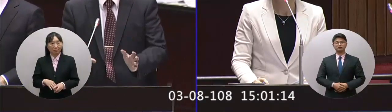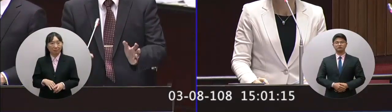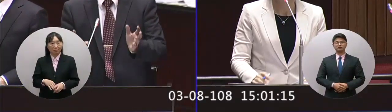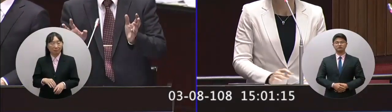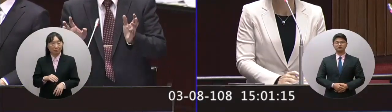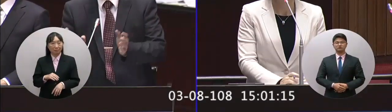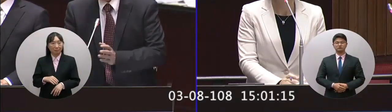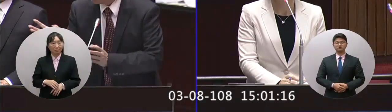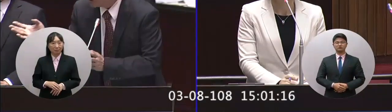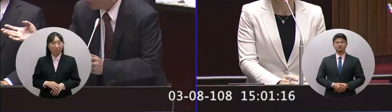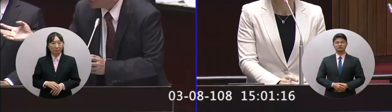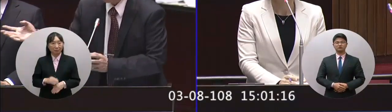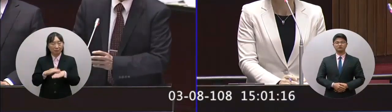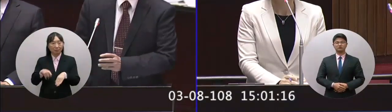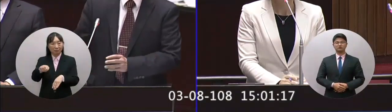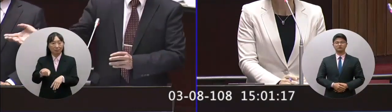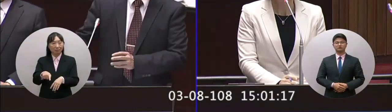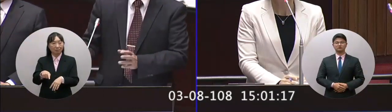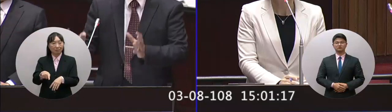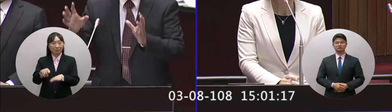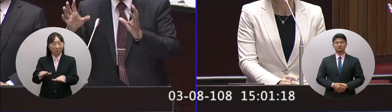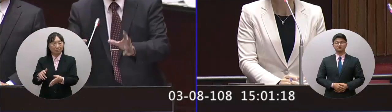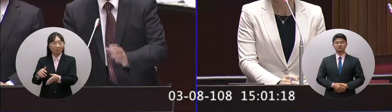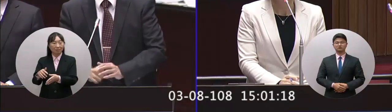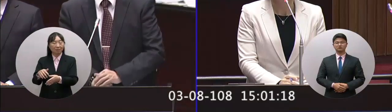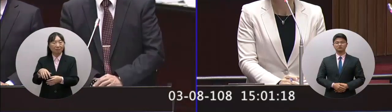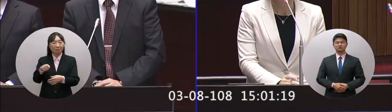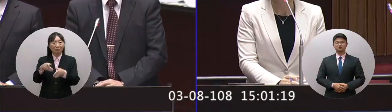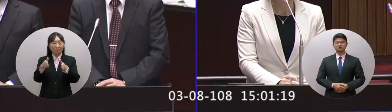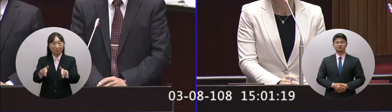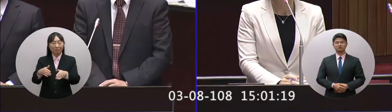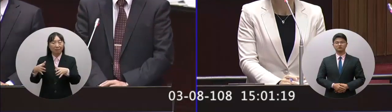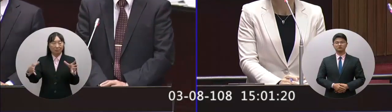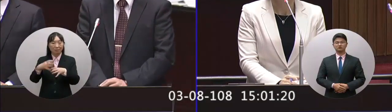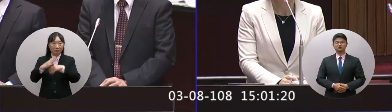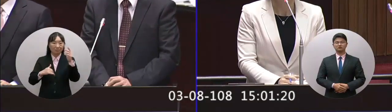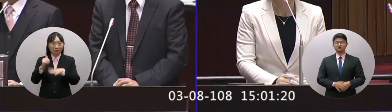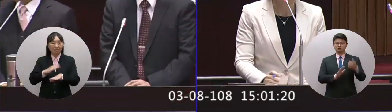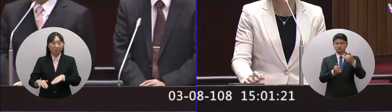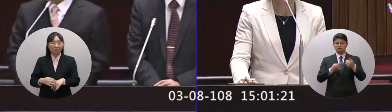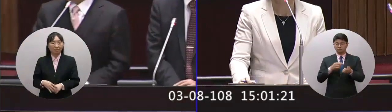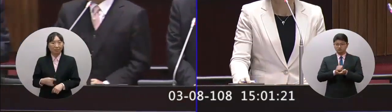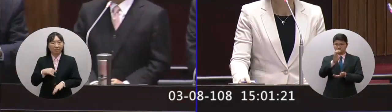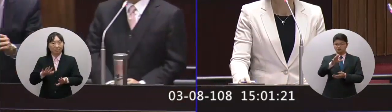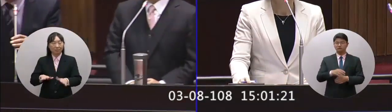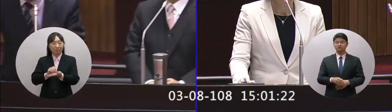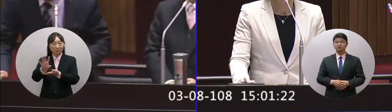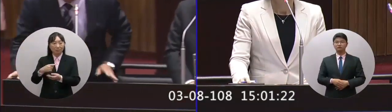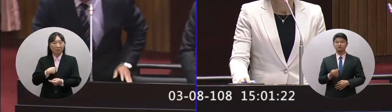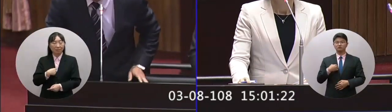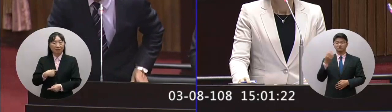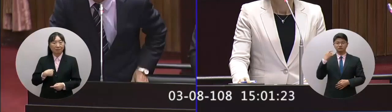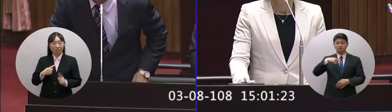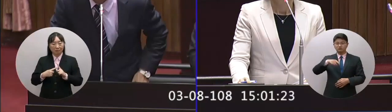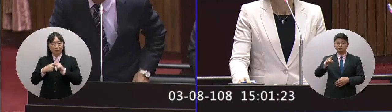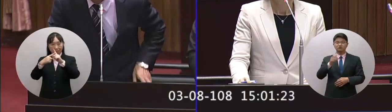家即。农委会都好主要，加渔业署来合作。 委员报告，我亲身去彰化区议会